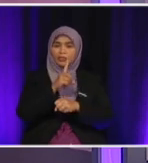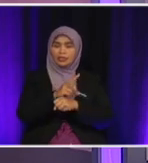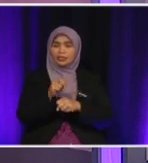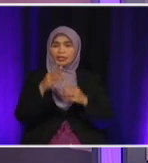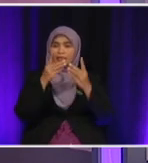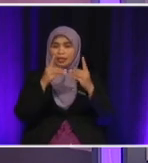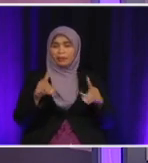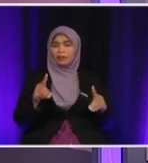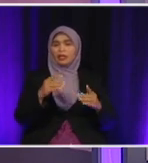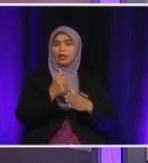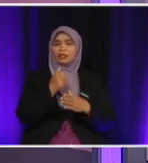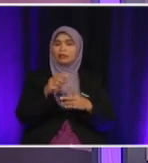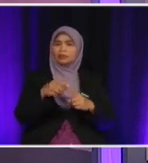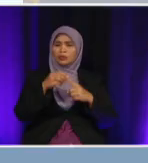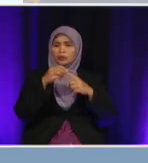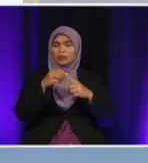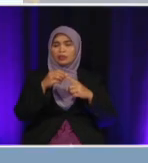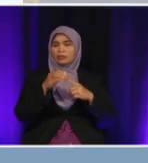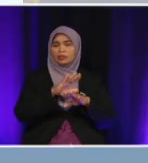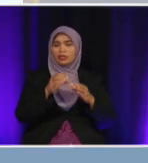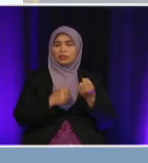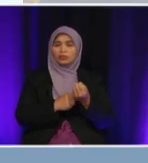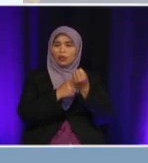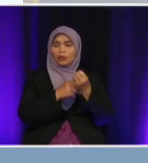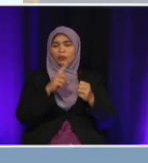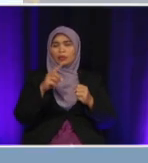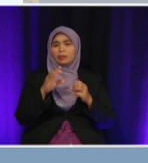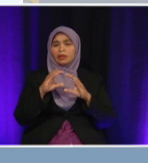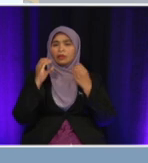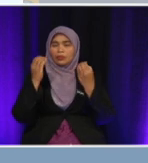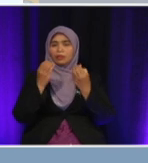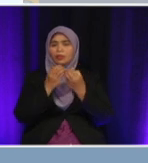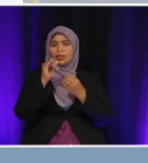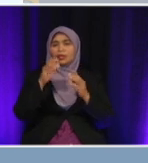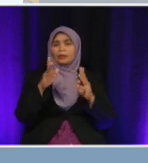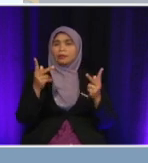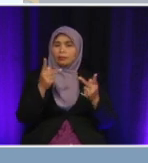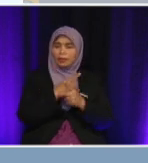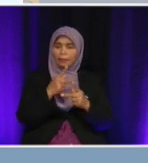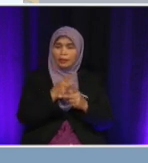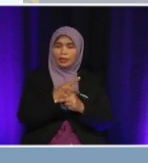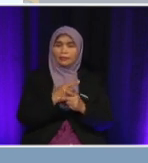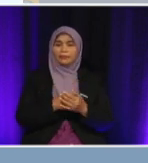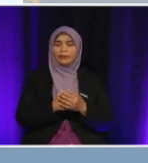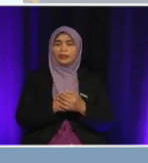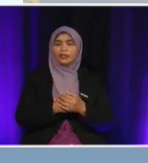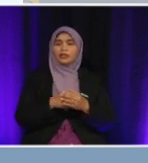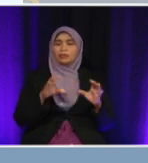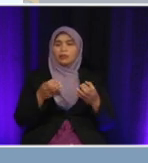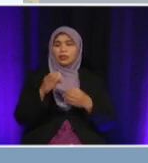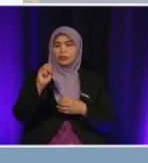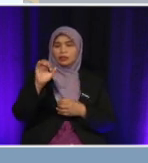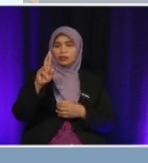berkecuali tidak menyokong mana-mana pihak yang berperang Oke itulah hubungan luaran mengamalkan surah atau